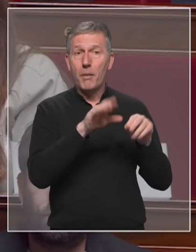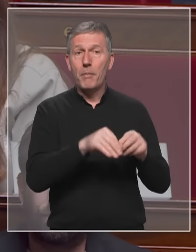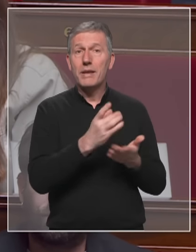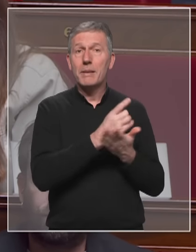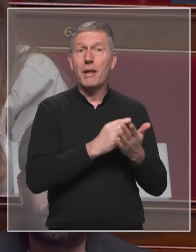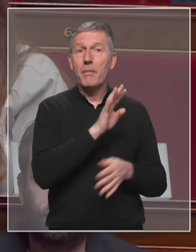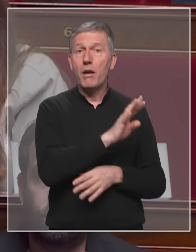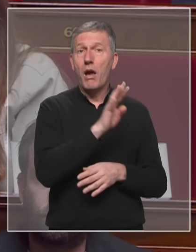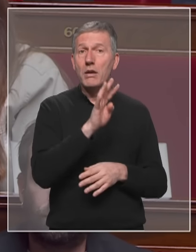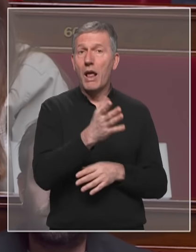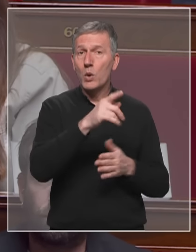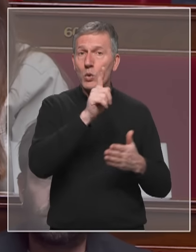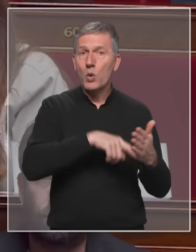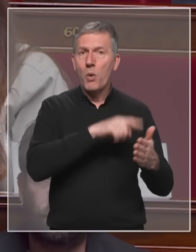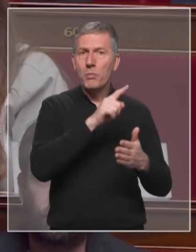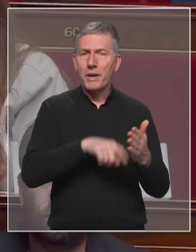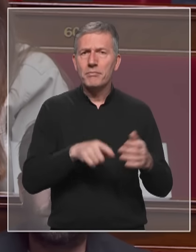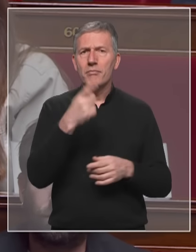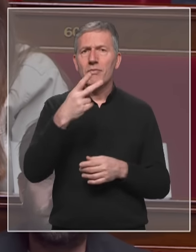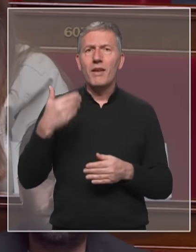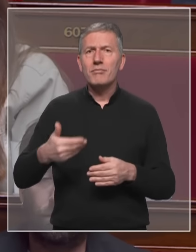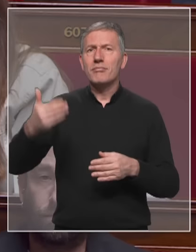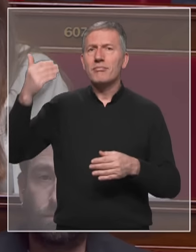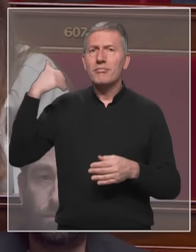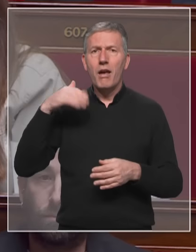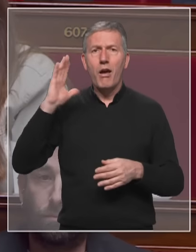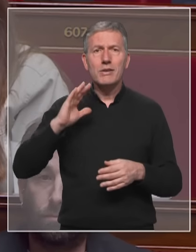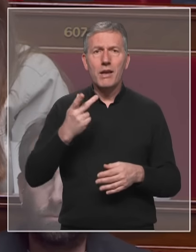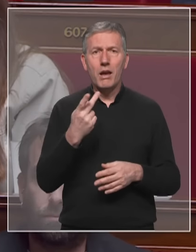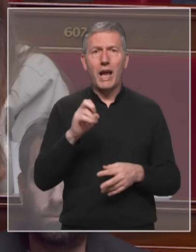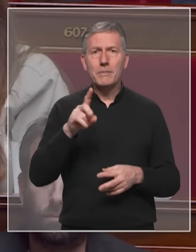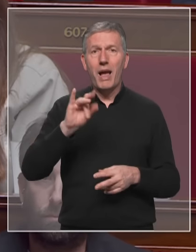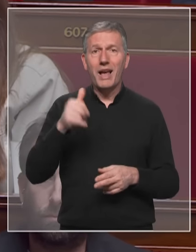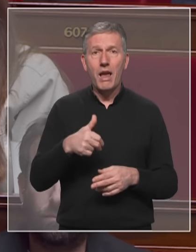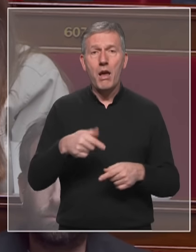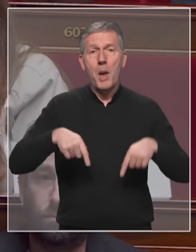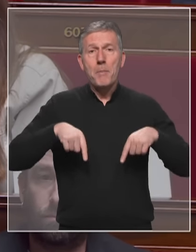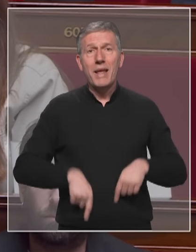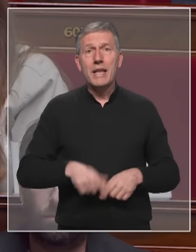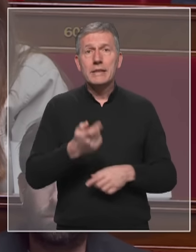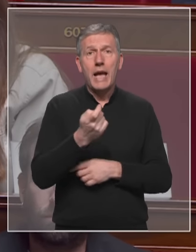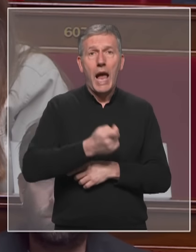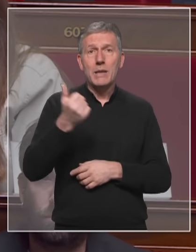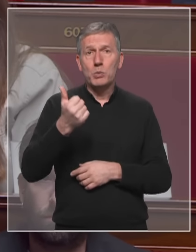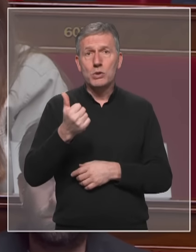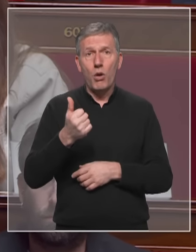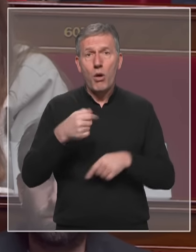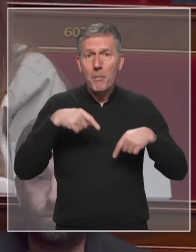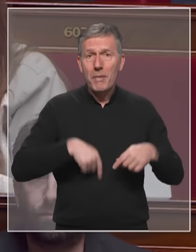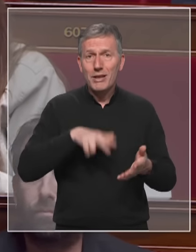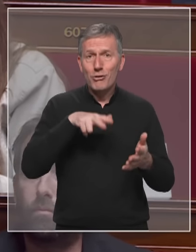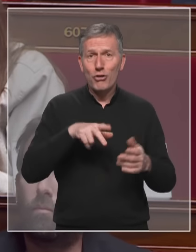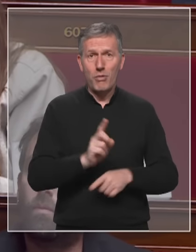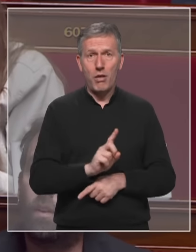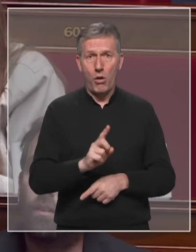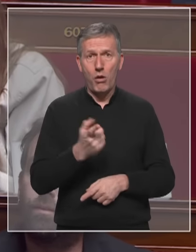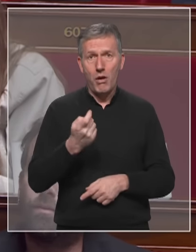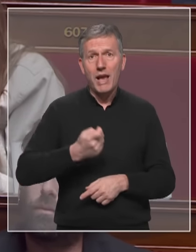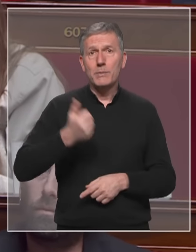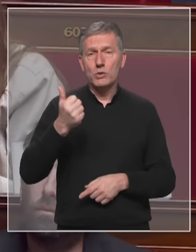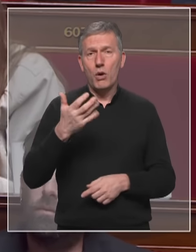Loire-Atlantique. Votre prédécesseur, M. Kasbarian, était bien plus le ministre des expulsions que celui du logement. Et